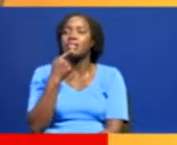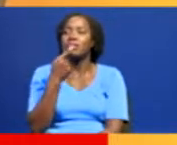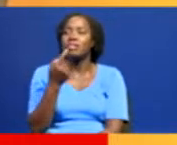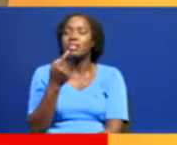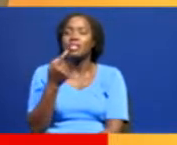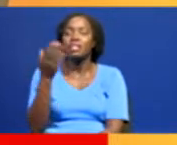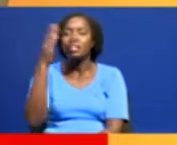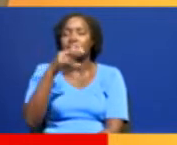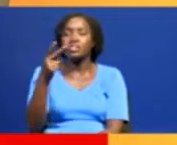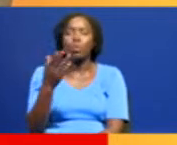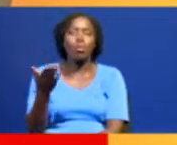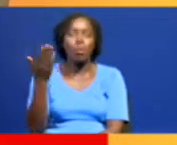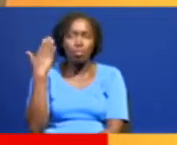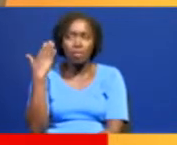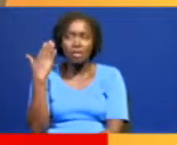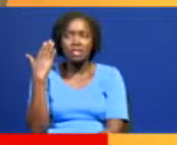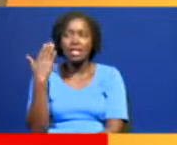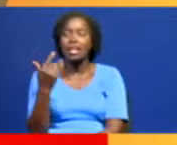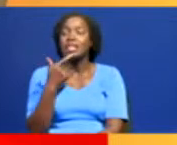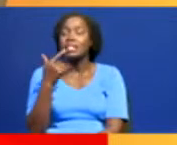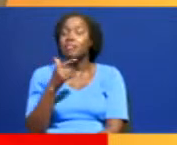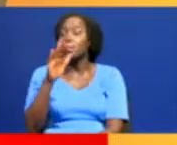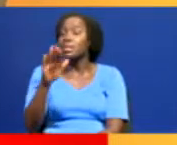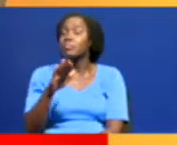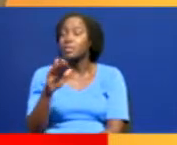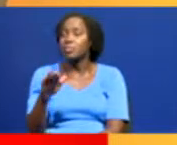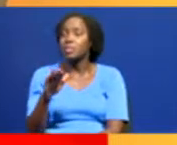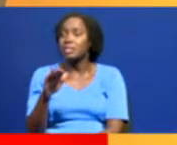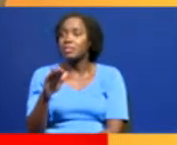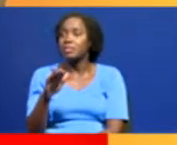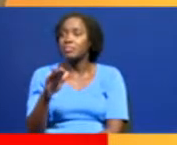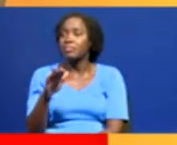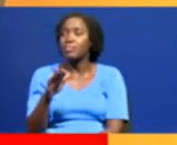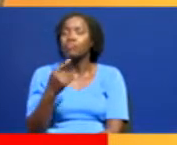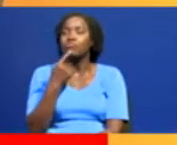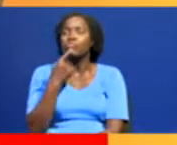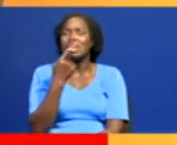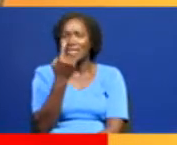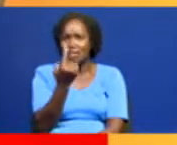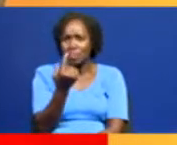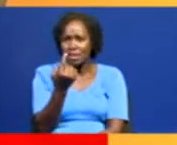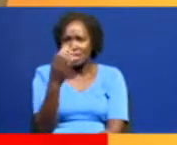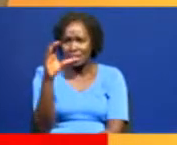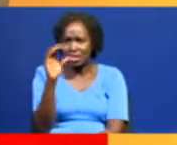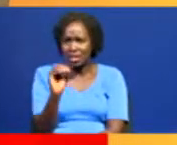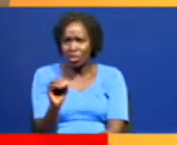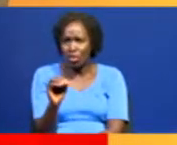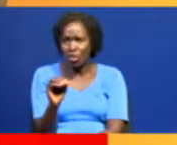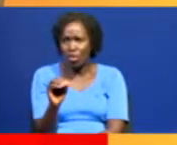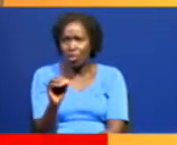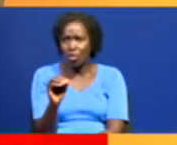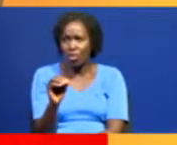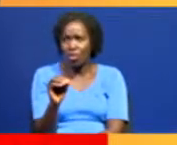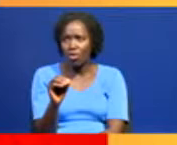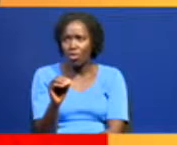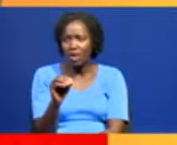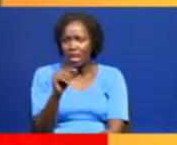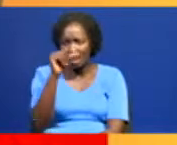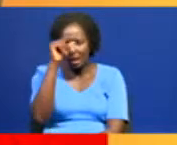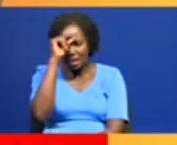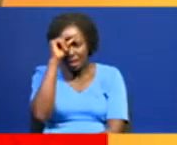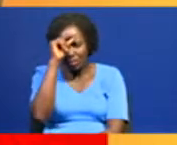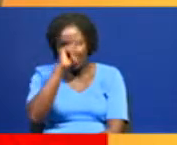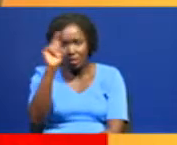mbili zilizopita alikuwa anasema bungeni hawajawa na Mturkana hata mmoja kuwa CEO katika serikali hii ya